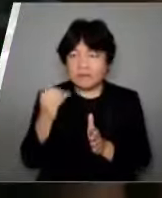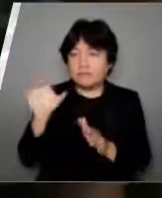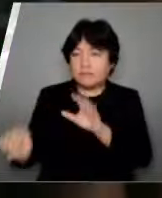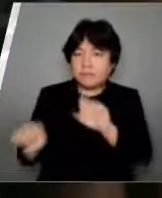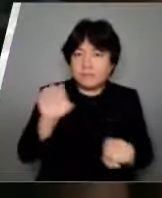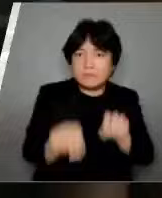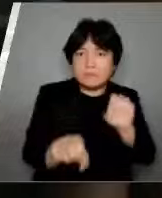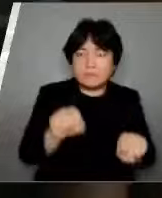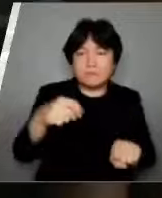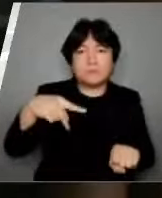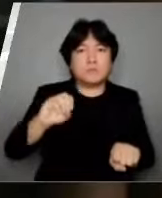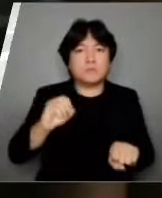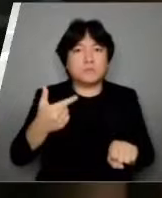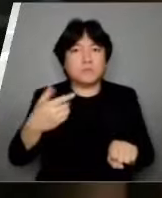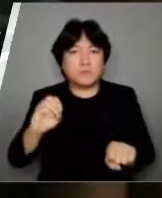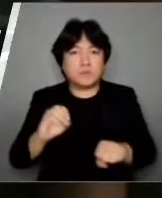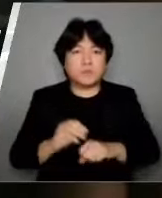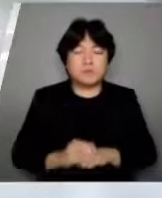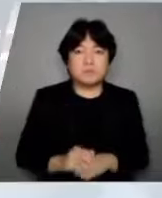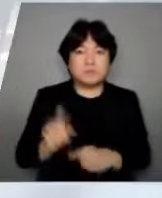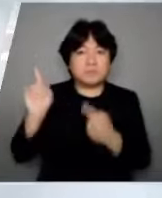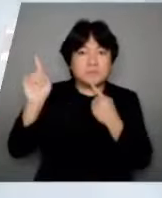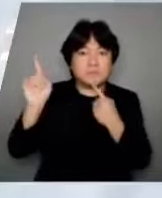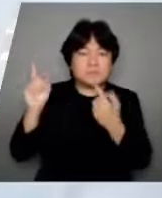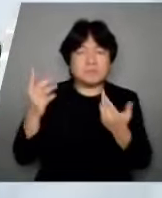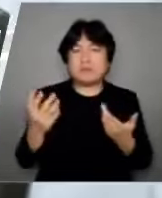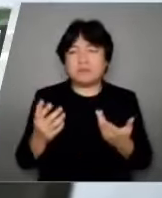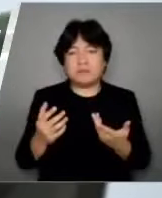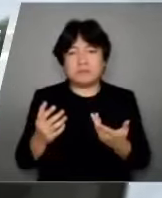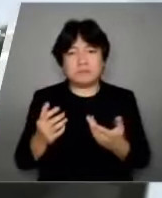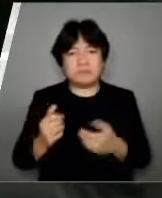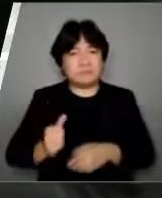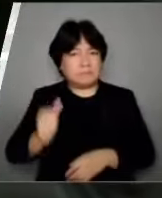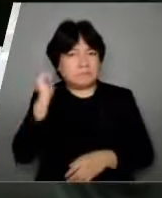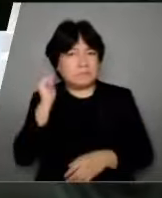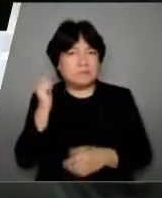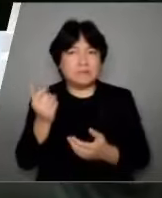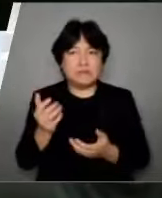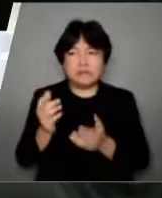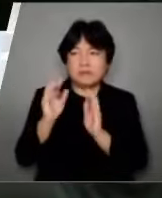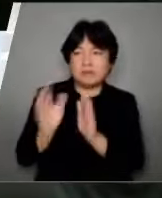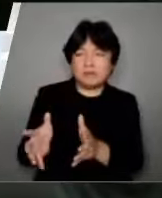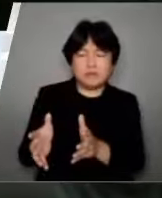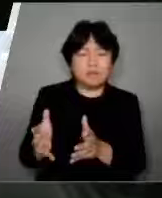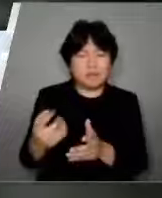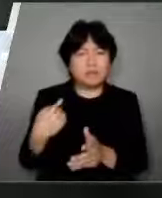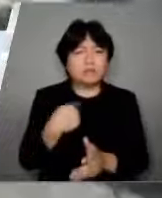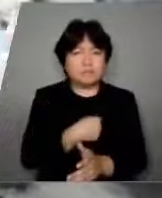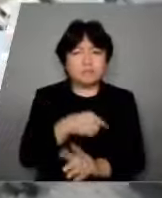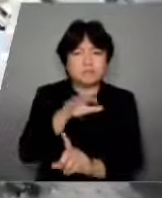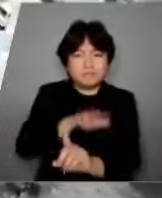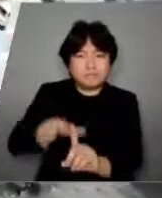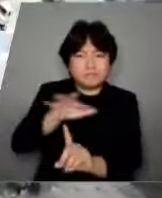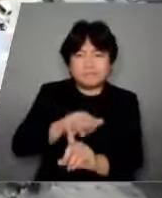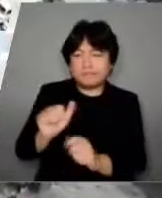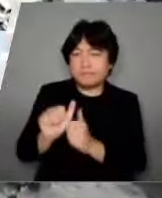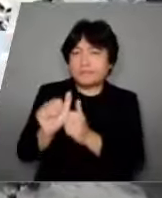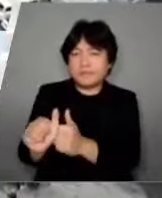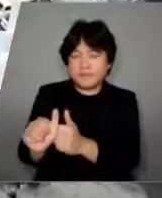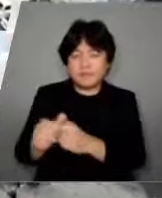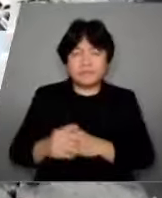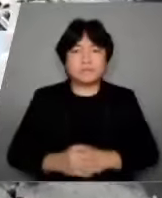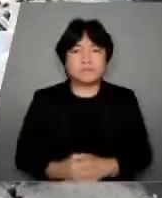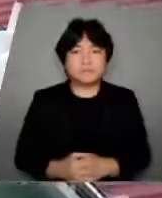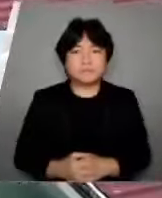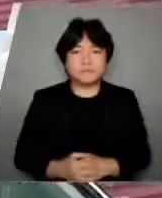natin magkaroon ng mga humanitarian crisis. Baka sabihin nila, hindi natin ino-observe yung human rights ng mga ito. Pero nais ang